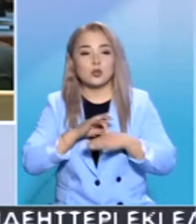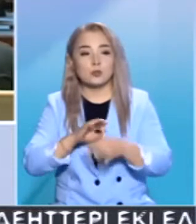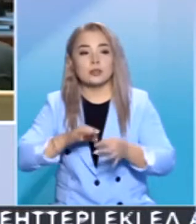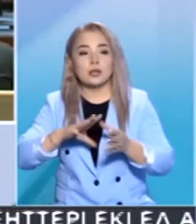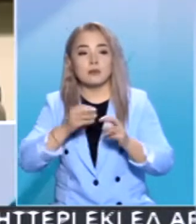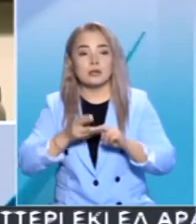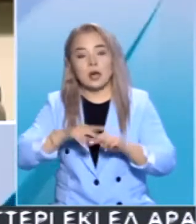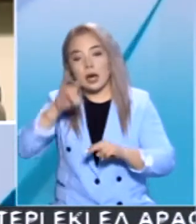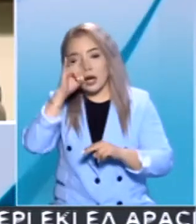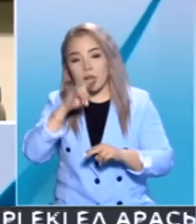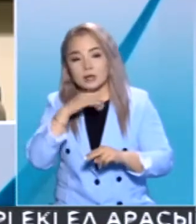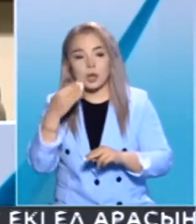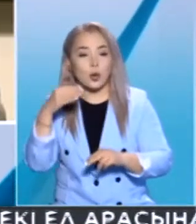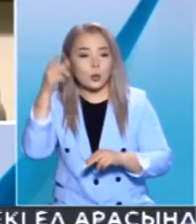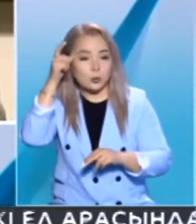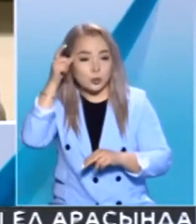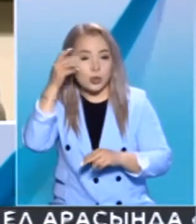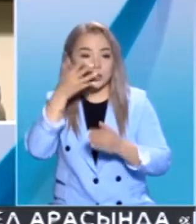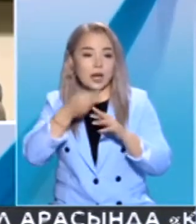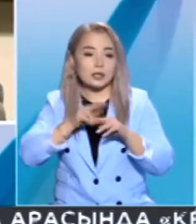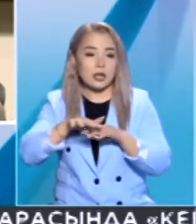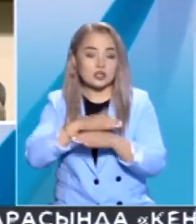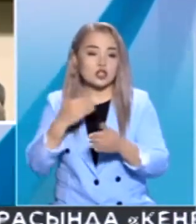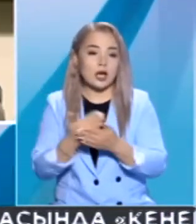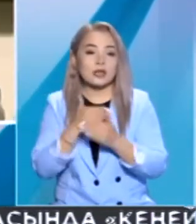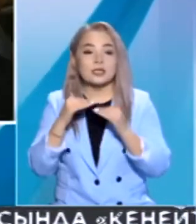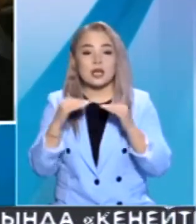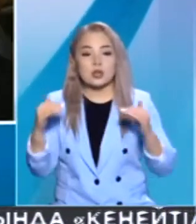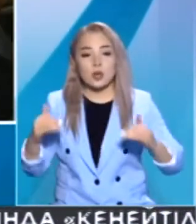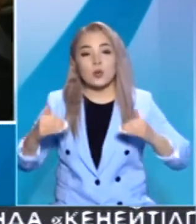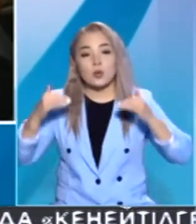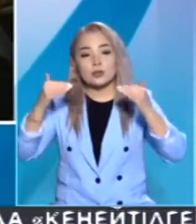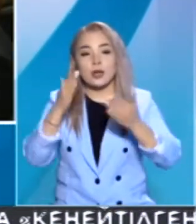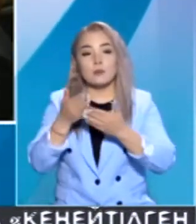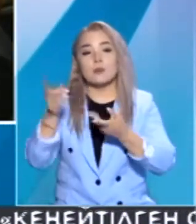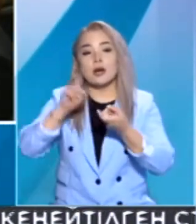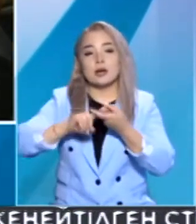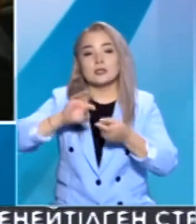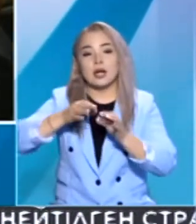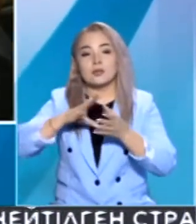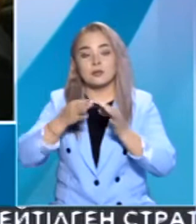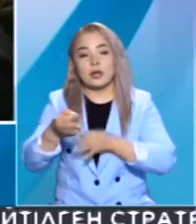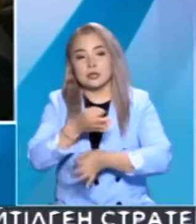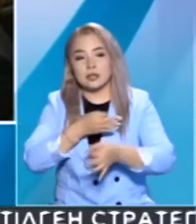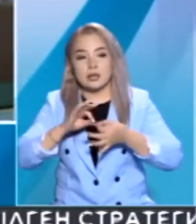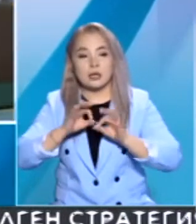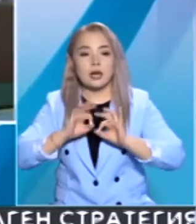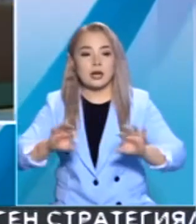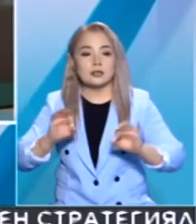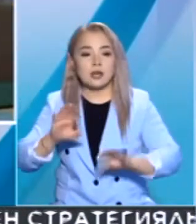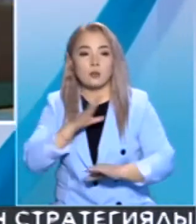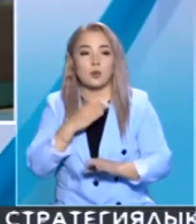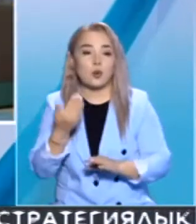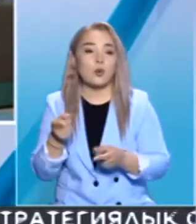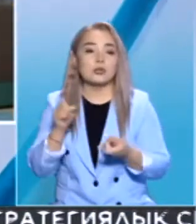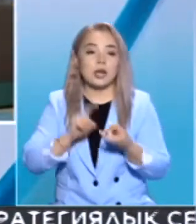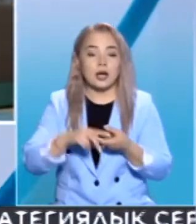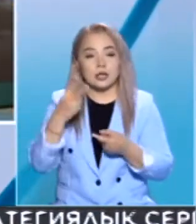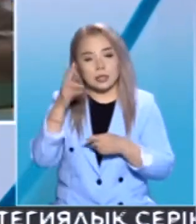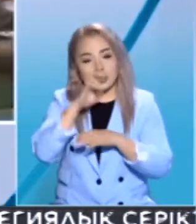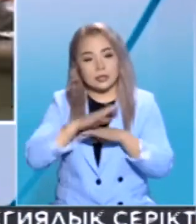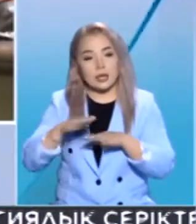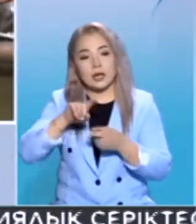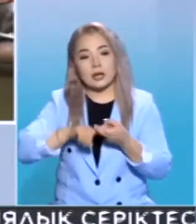тұста қазақ-түрік ынтымағын жаңа деңгейге көтеріп, байланысты нығайтудың мән-мазмұны айрықша екенін атап өтті. Осыған орай екі ел